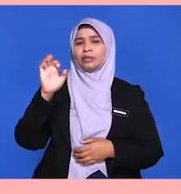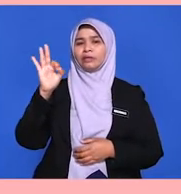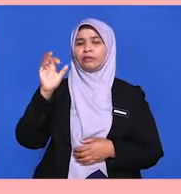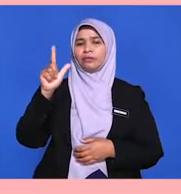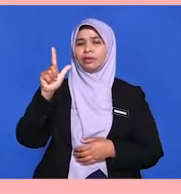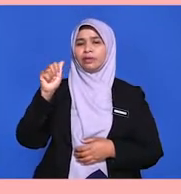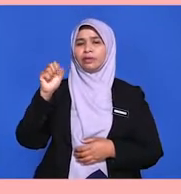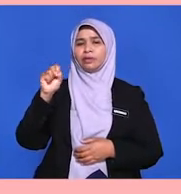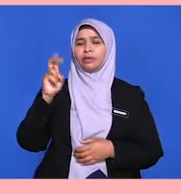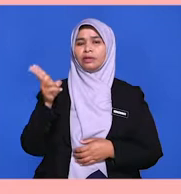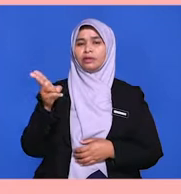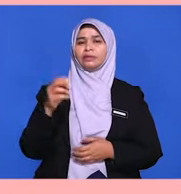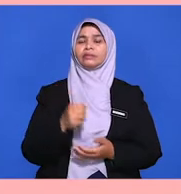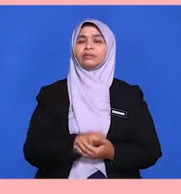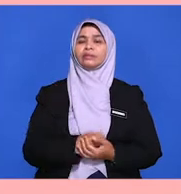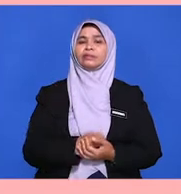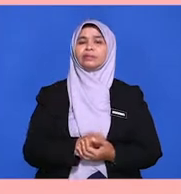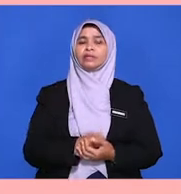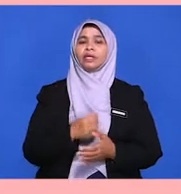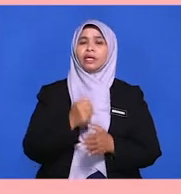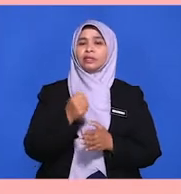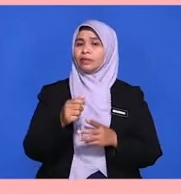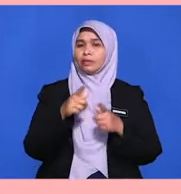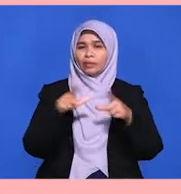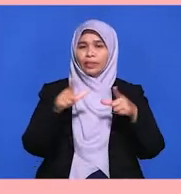video presentation atau lain-lain.